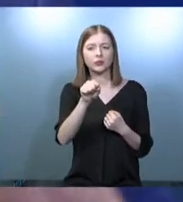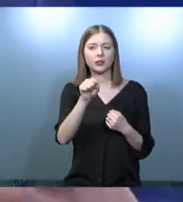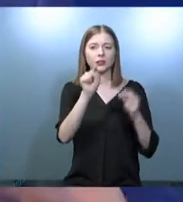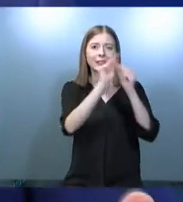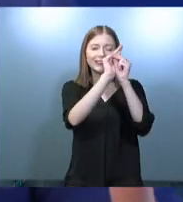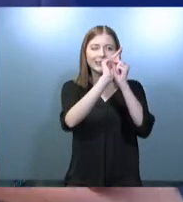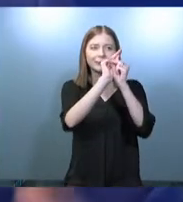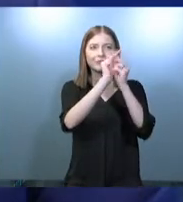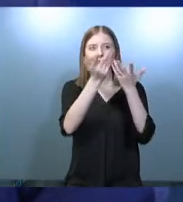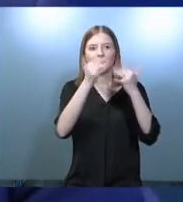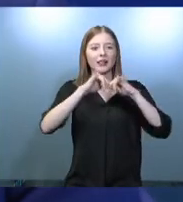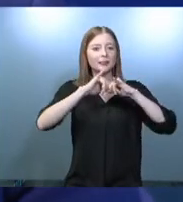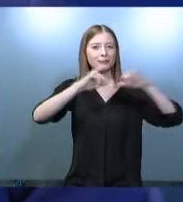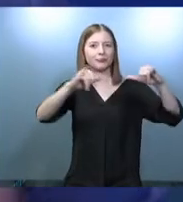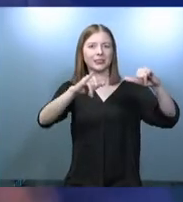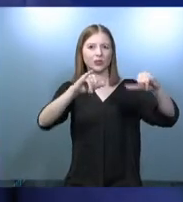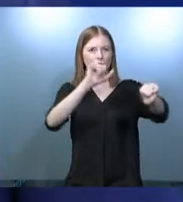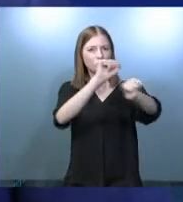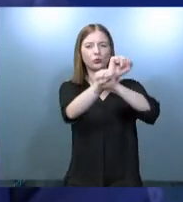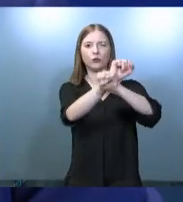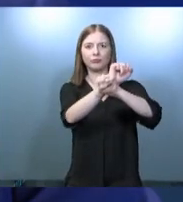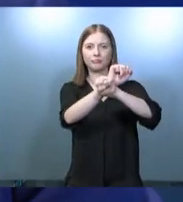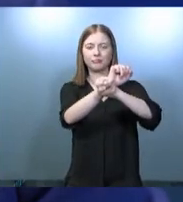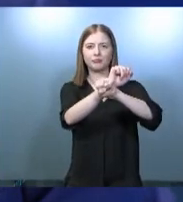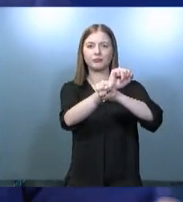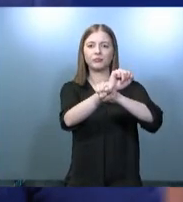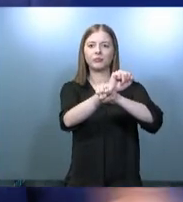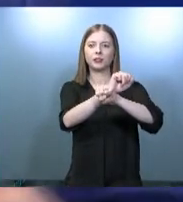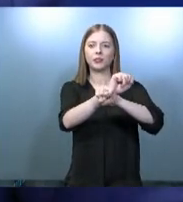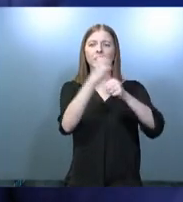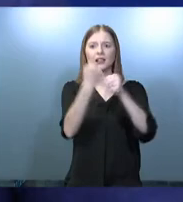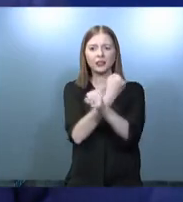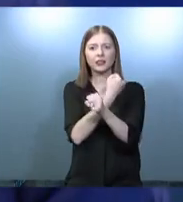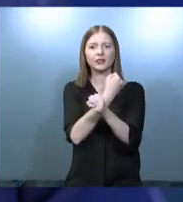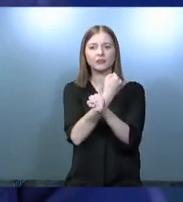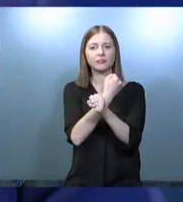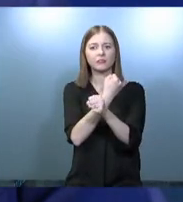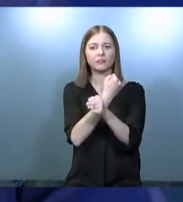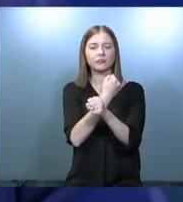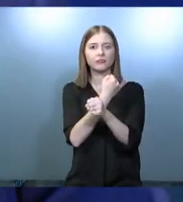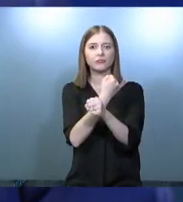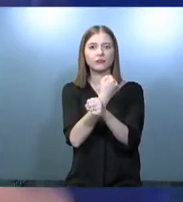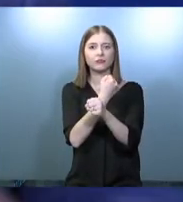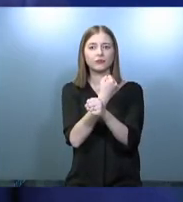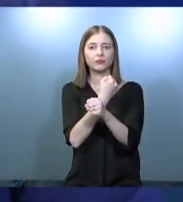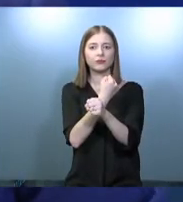rekonstrukcija ir plėtra nebūtų vykdoma, o būtų sulaikoj tas